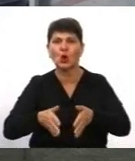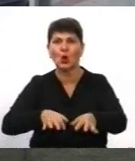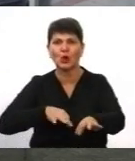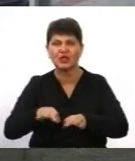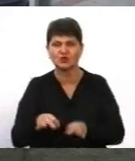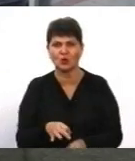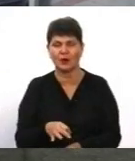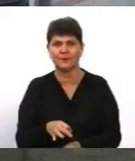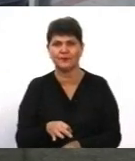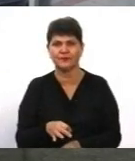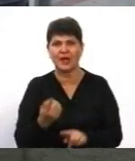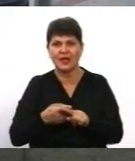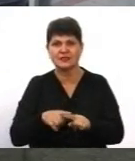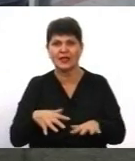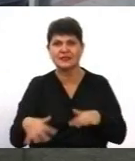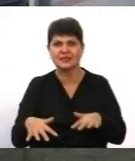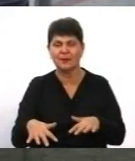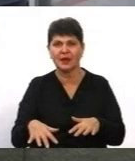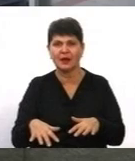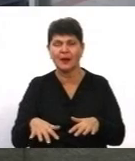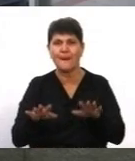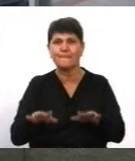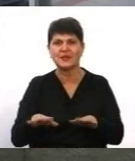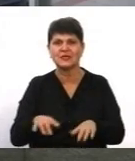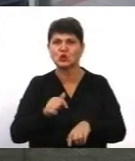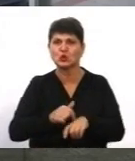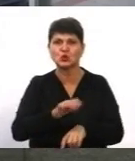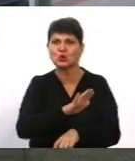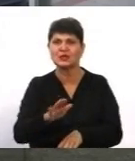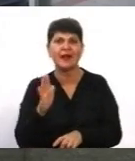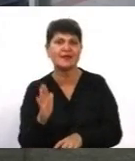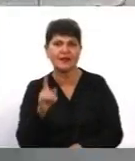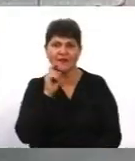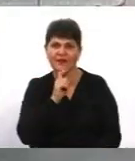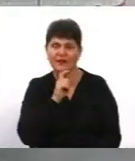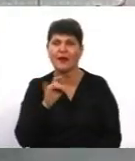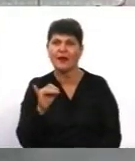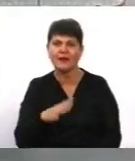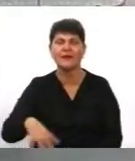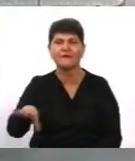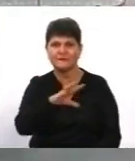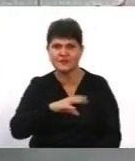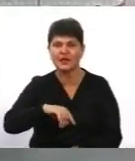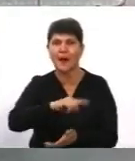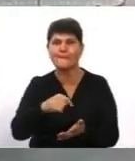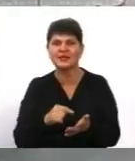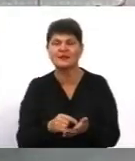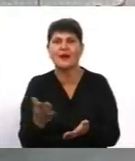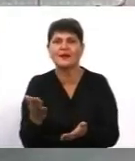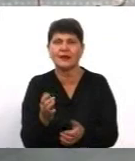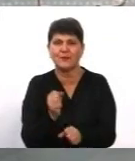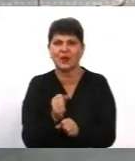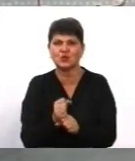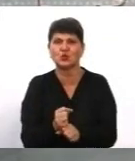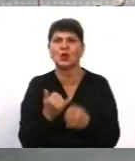місце стосується, напевно, що не тільки Вінниці, всіх тих міст, які працюють над розвитком велоінфраструктури, це